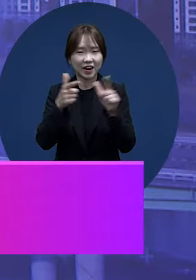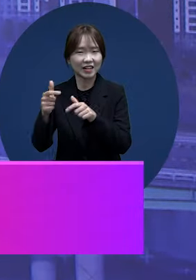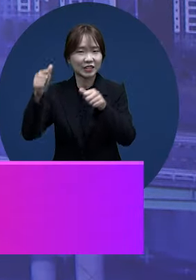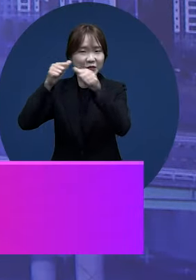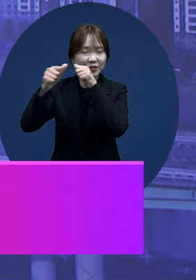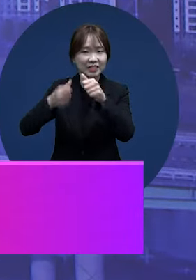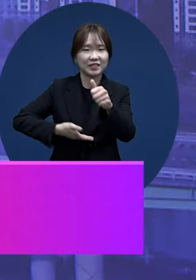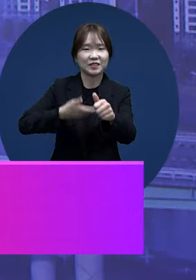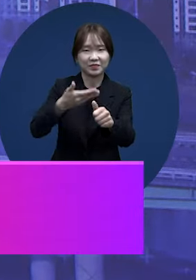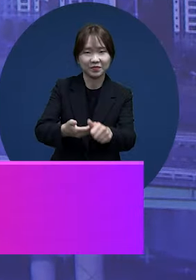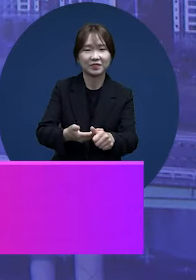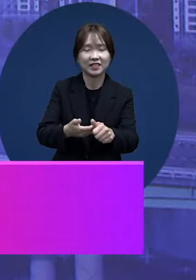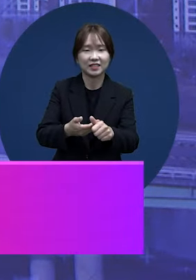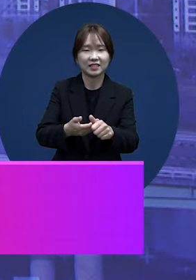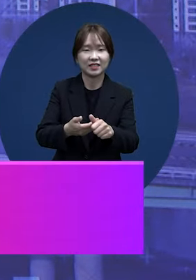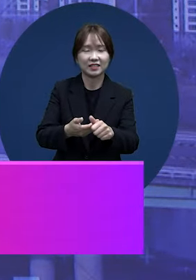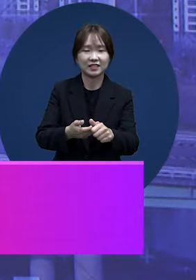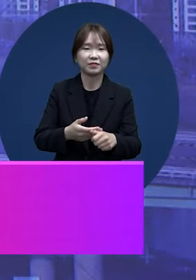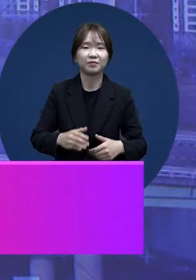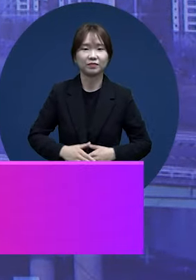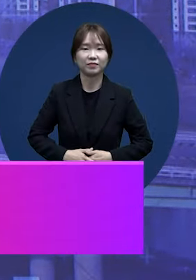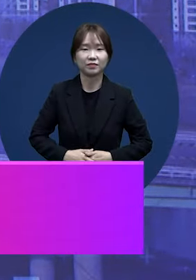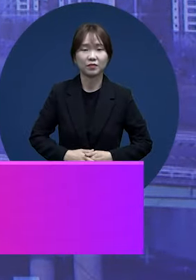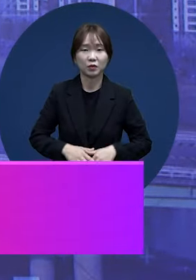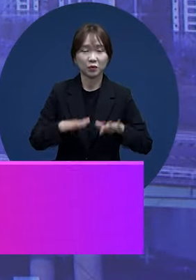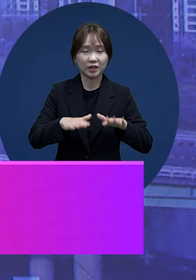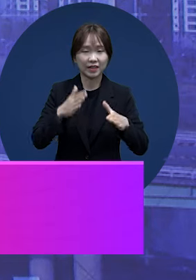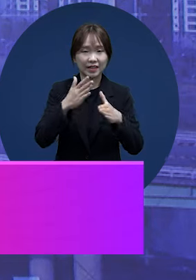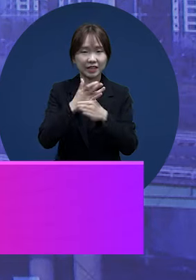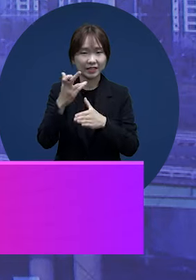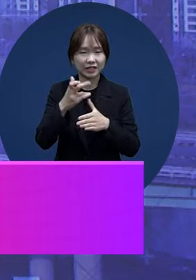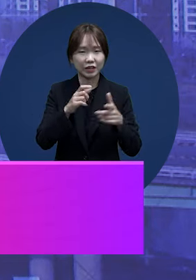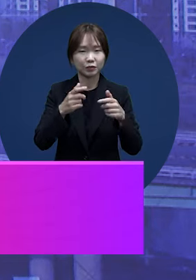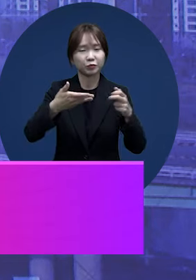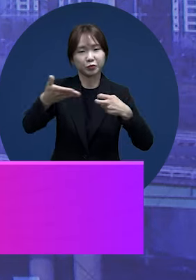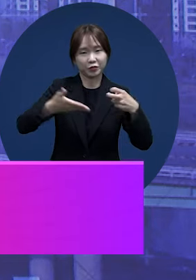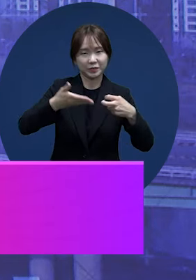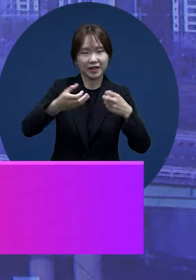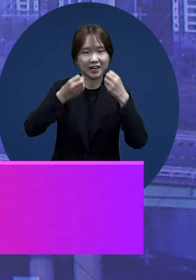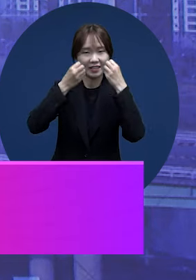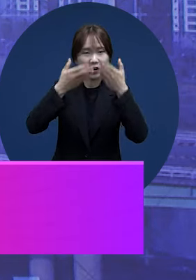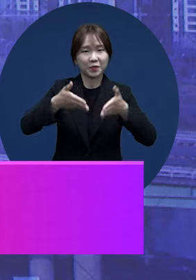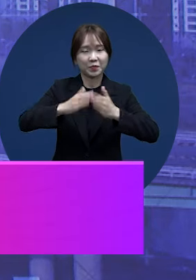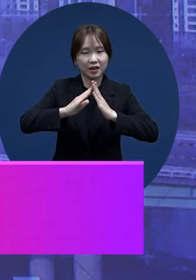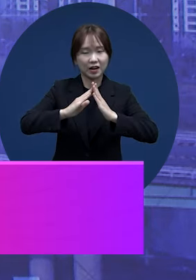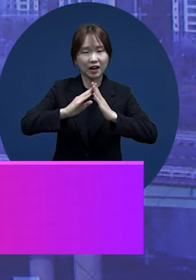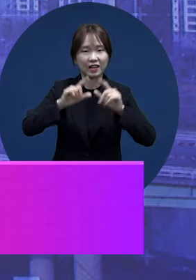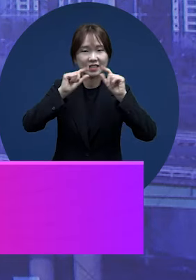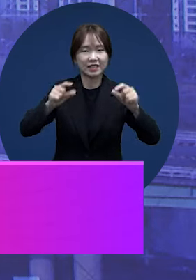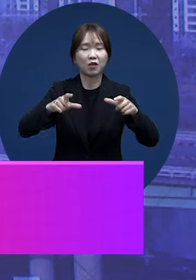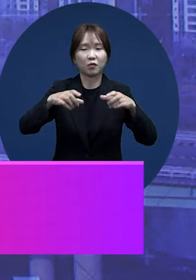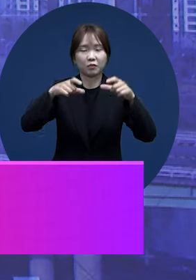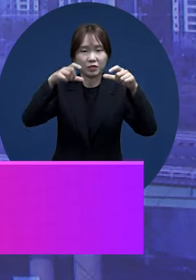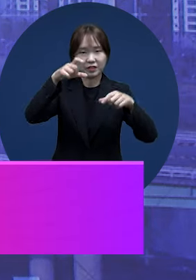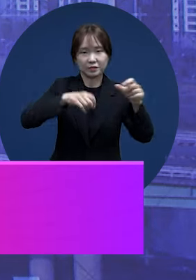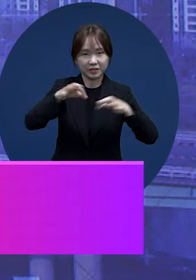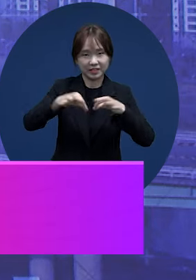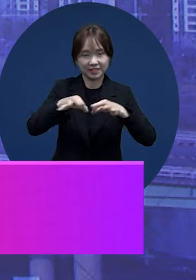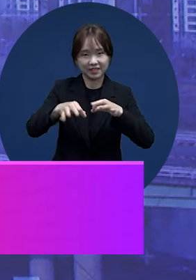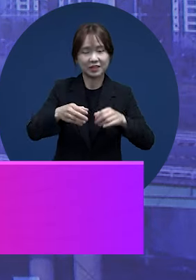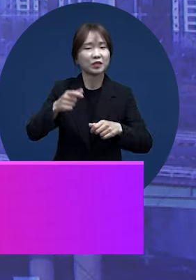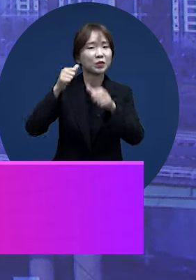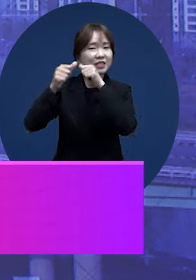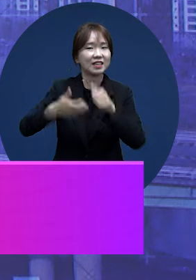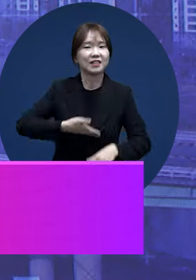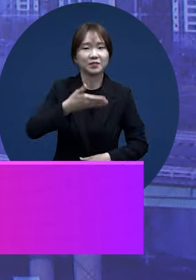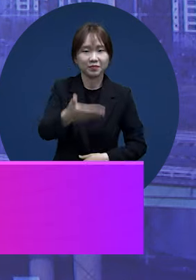양산의 다양한 이슈를 전해드립니다. 이슈 연구소. 오늘은 양산시 물금에 새롭게 개장한 로컬푸드 직매장의